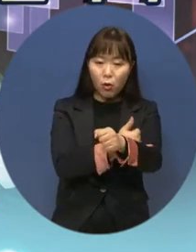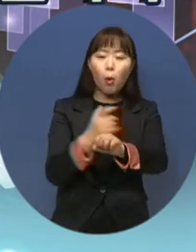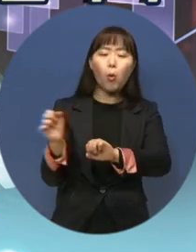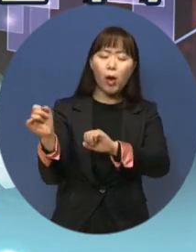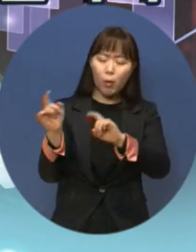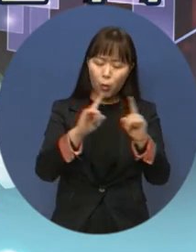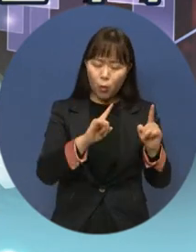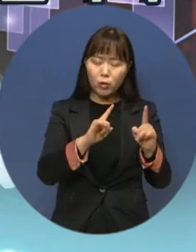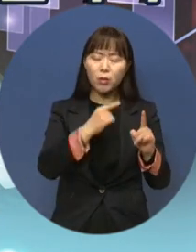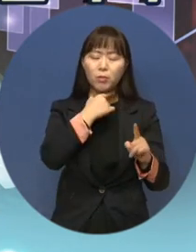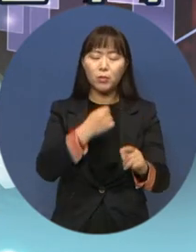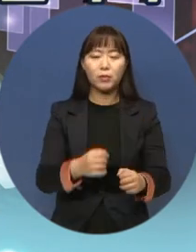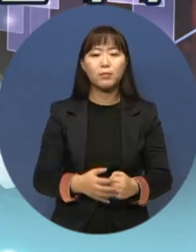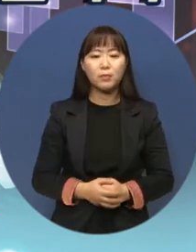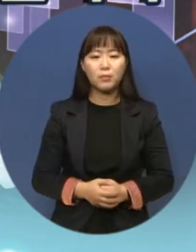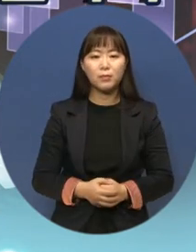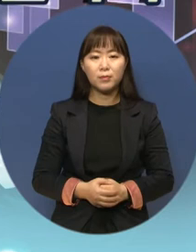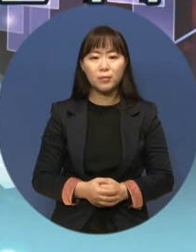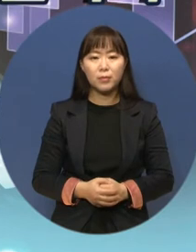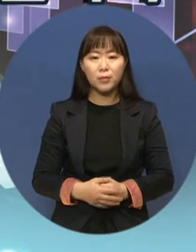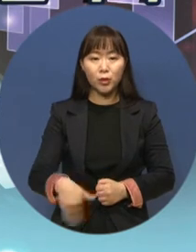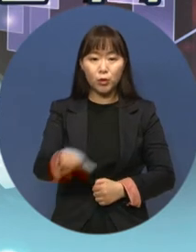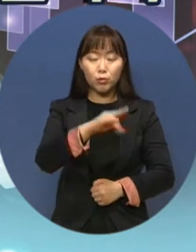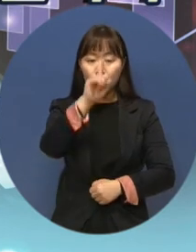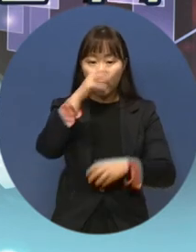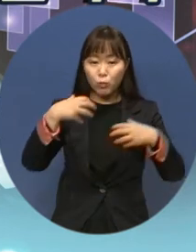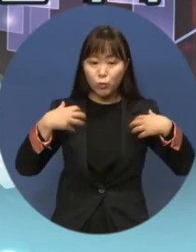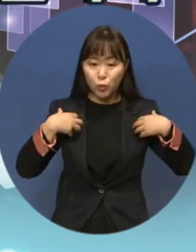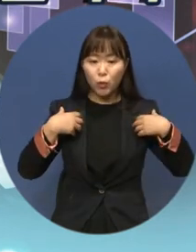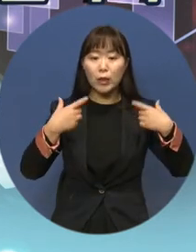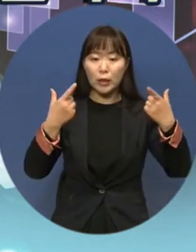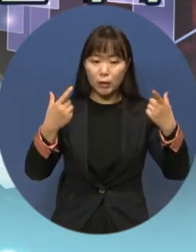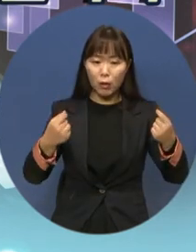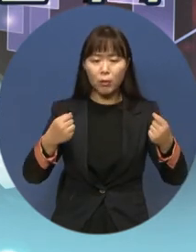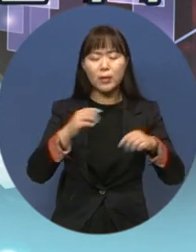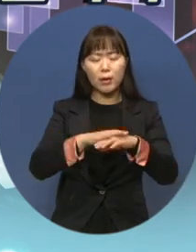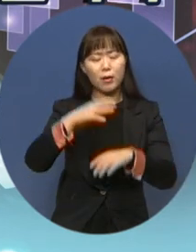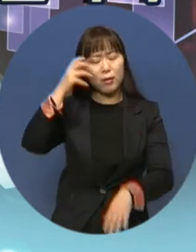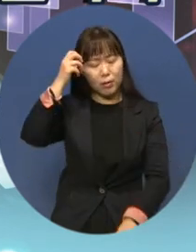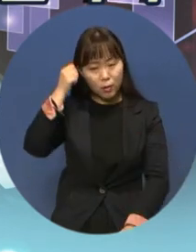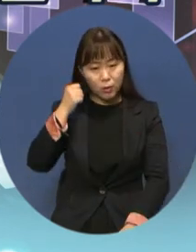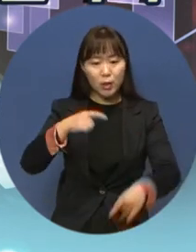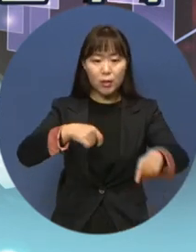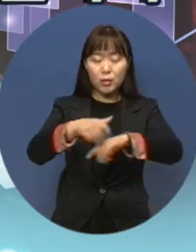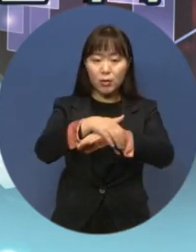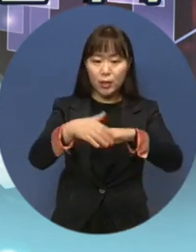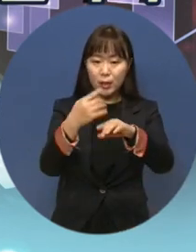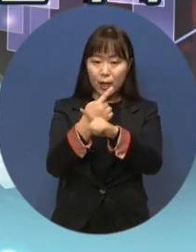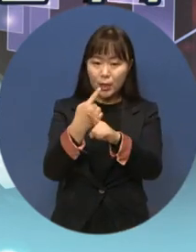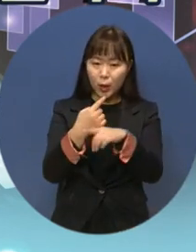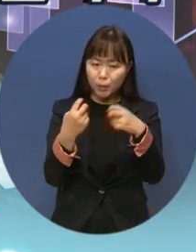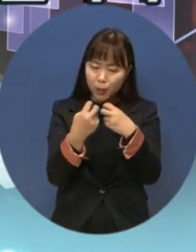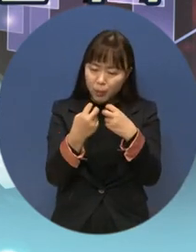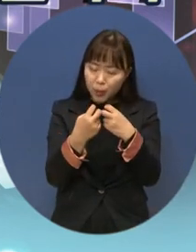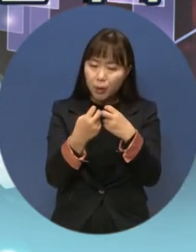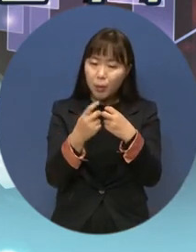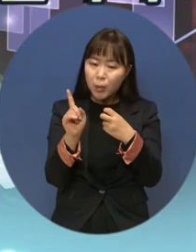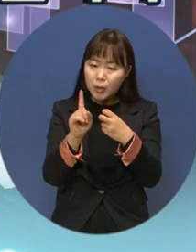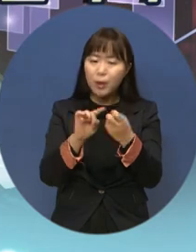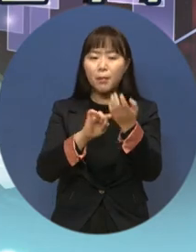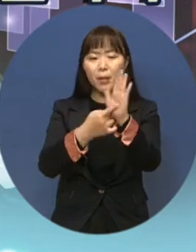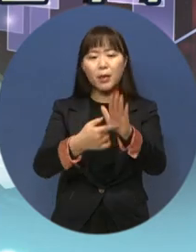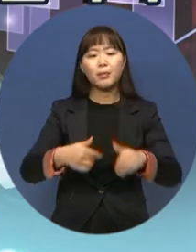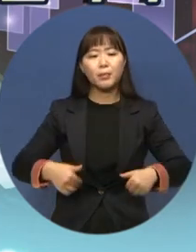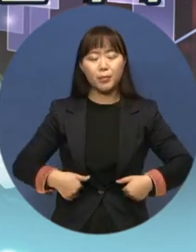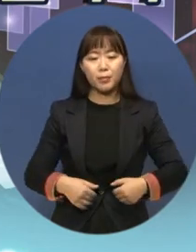회복을 지향하고 있습니다. 우리 정부도 이 부분을 명심하고 정책 개선책을 내놓아야